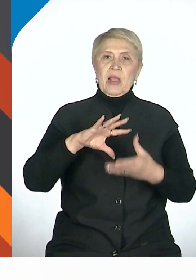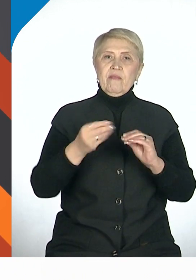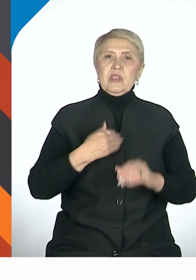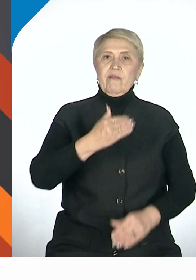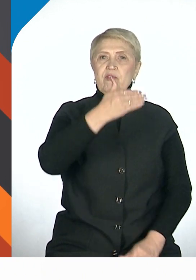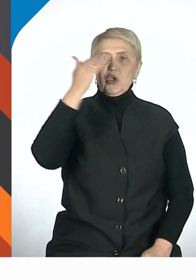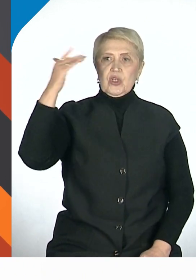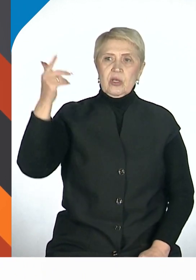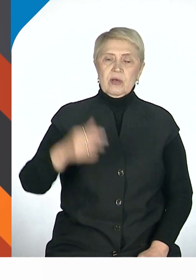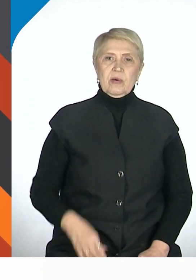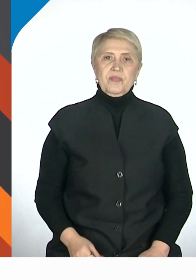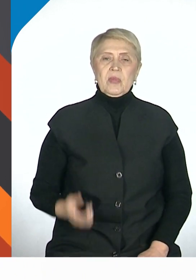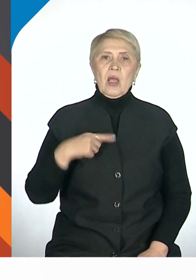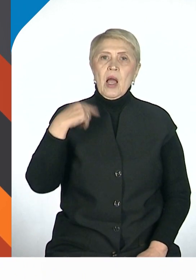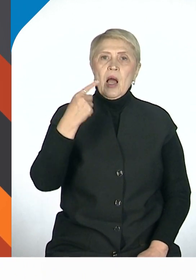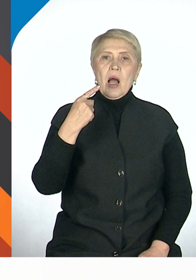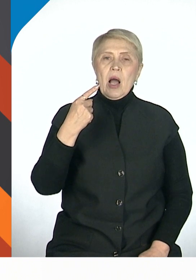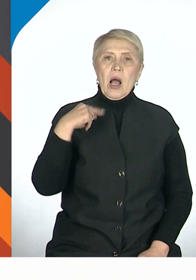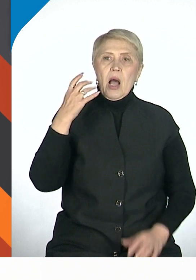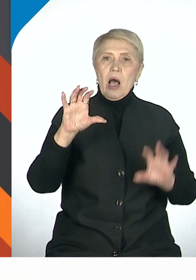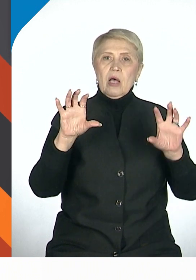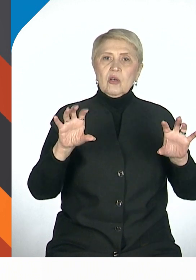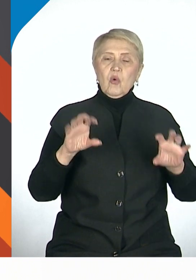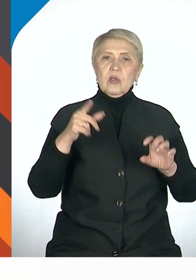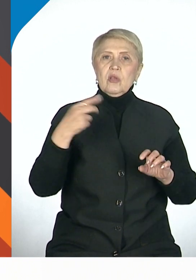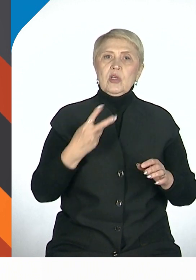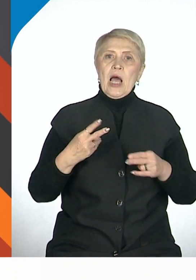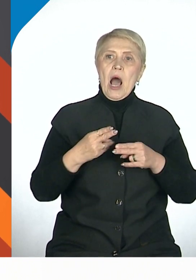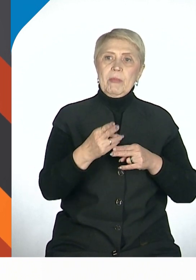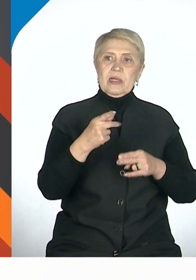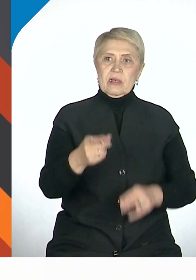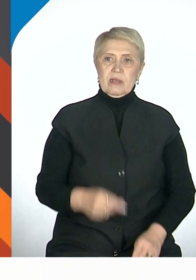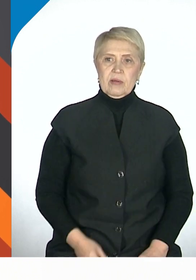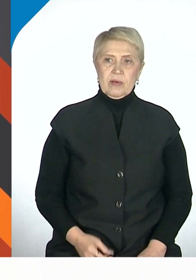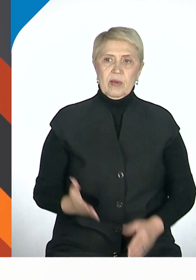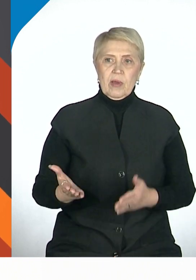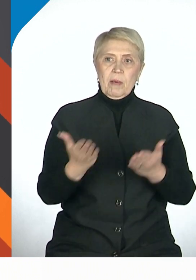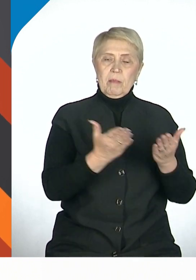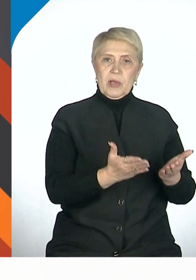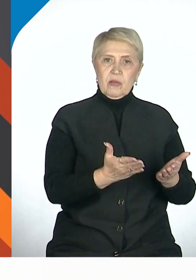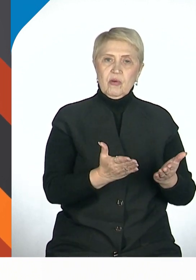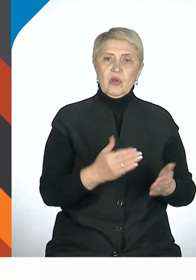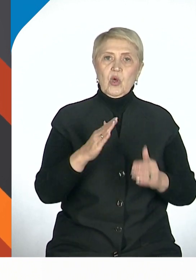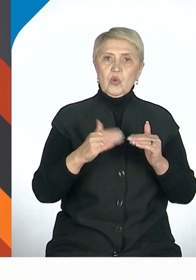Обряд обрезания называется брит-мила. Его так торжественно передают из рук в руки